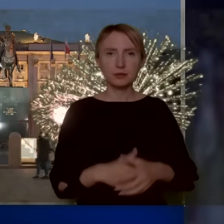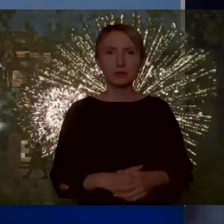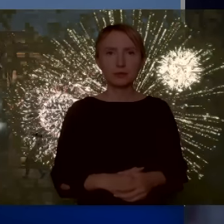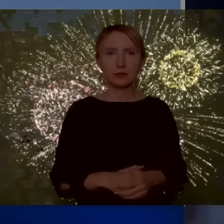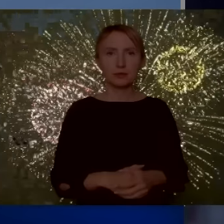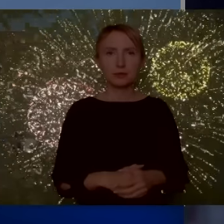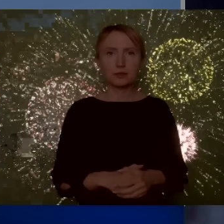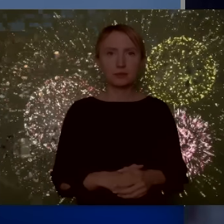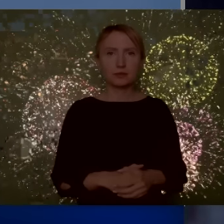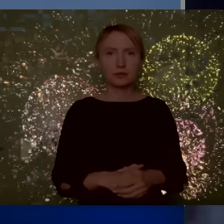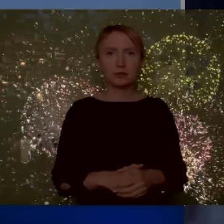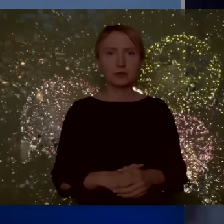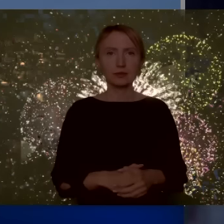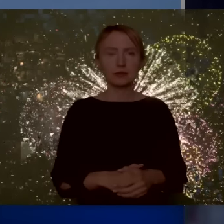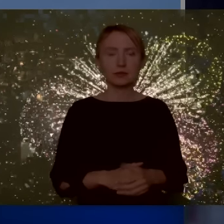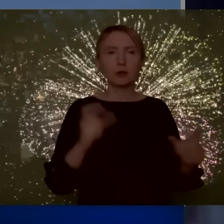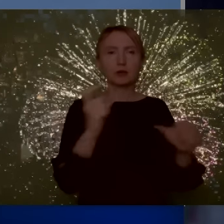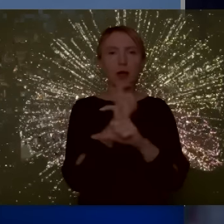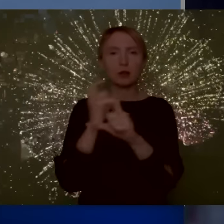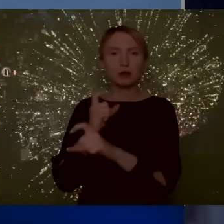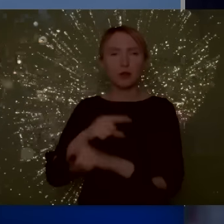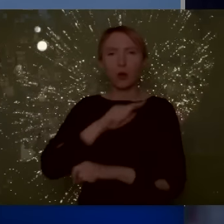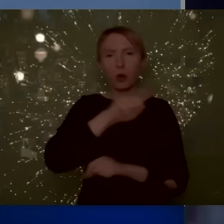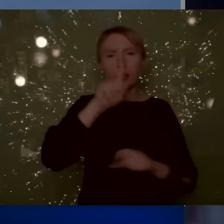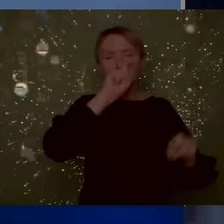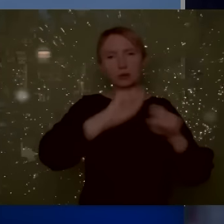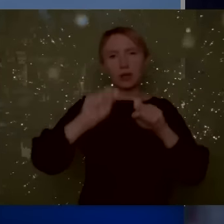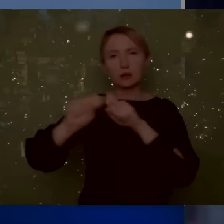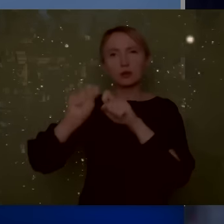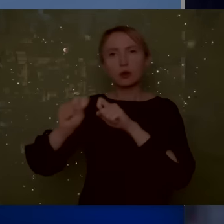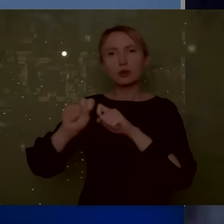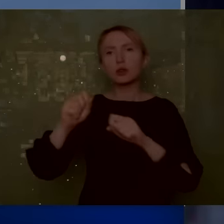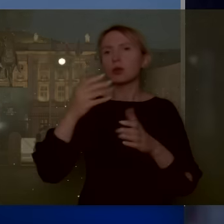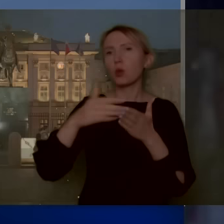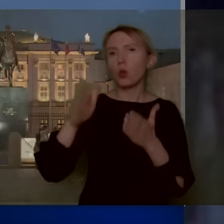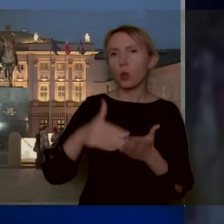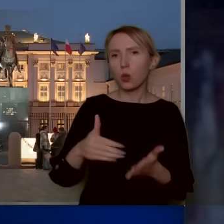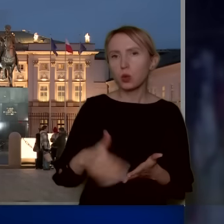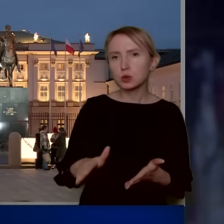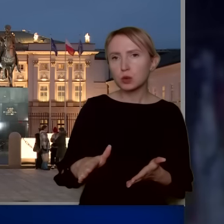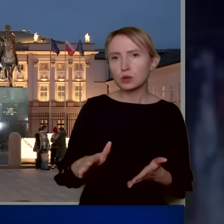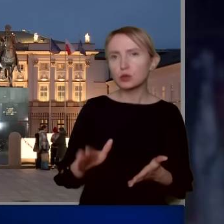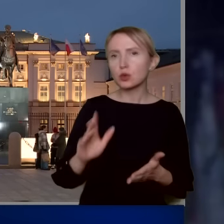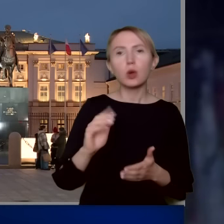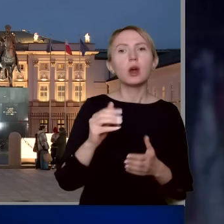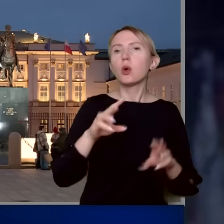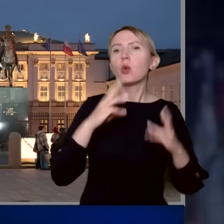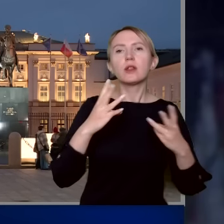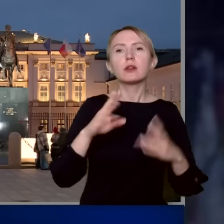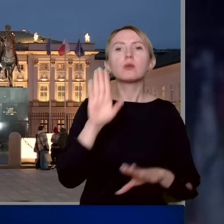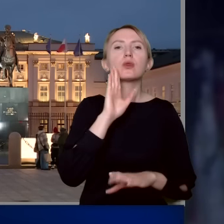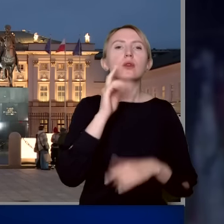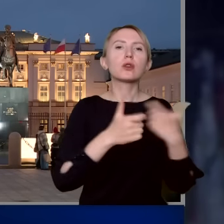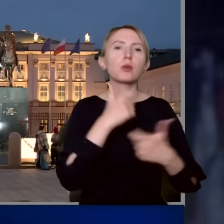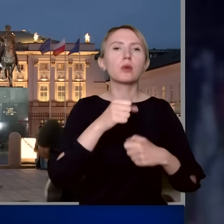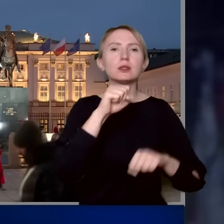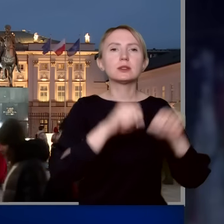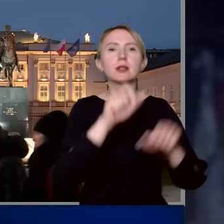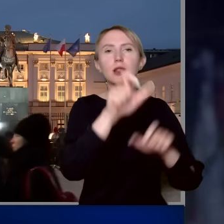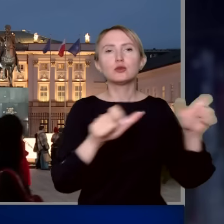organy państwa, które ich weryfikują, usunąć, unieważnić, tak jak unieważniają sędziów. To słyszeliśmy